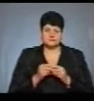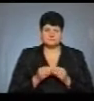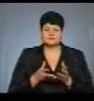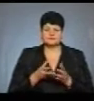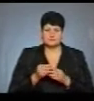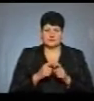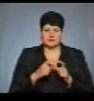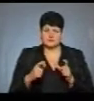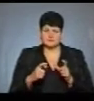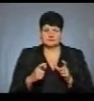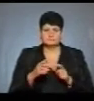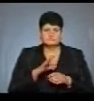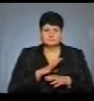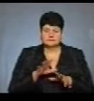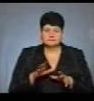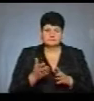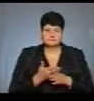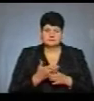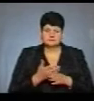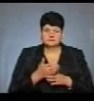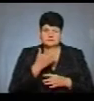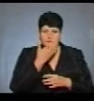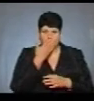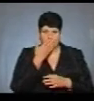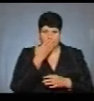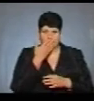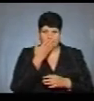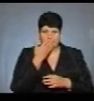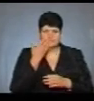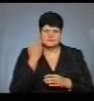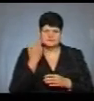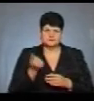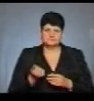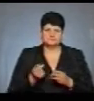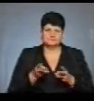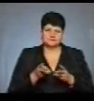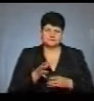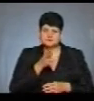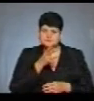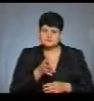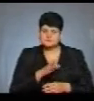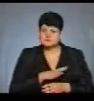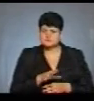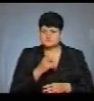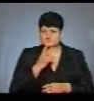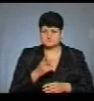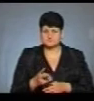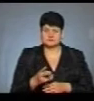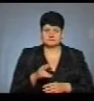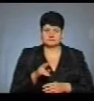так, як і субсидії не стало показано в минулому опалювальному періоду, так і не буде видно пільг.